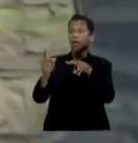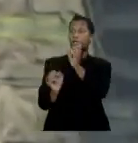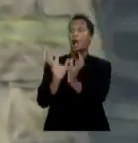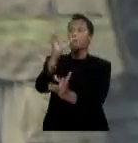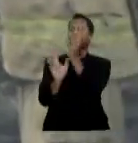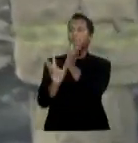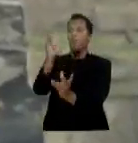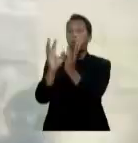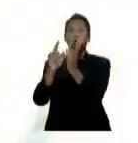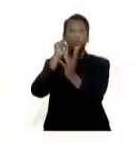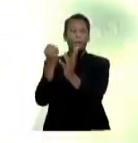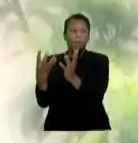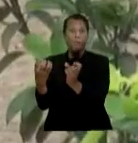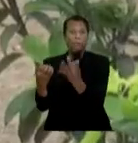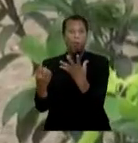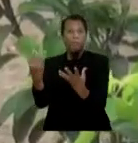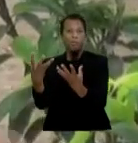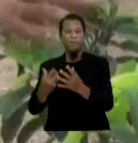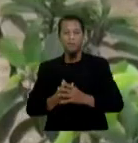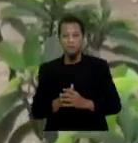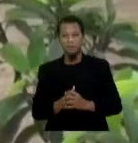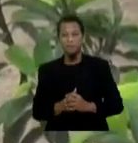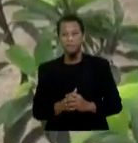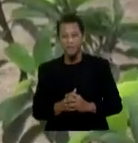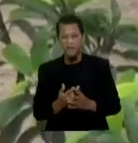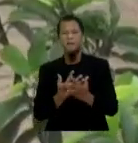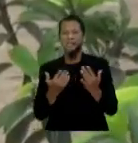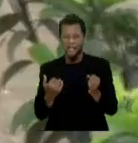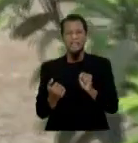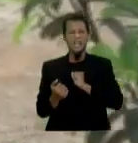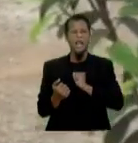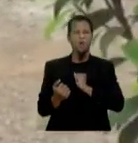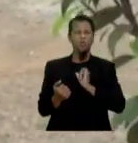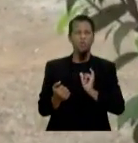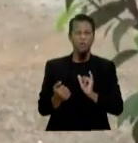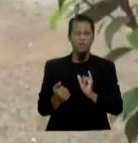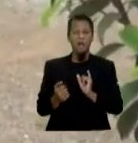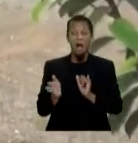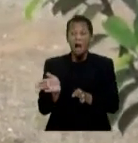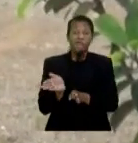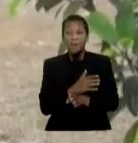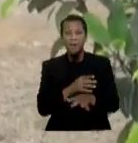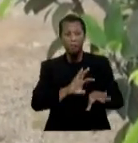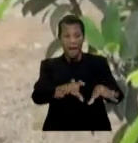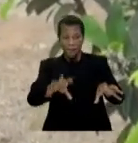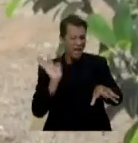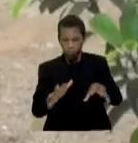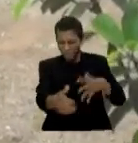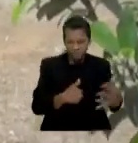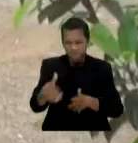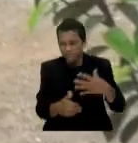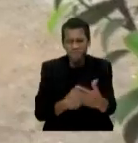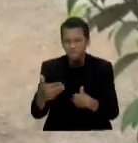suara ledakan. Karena panik, kita langsung lalu barang-barang dulu ya. Selamatin barang-barang sama manusianya, jiwanya, biar apa. Karena apa,